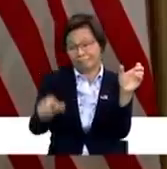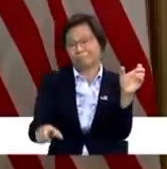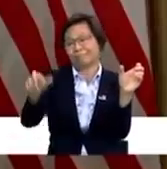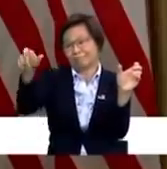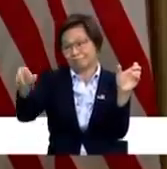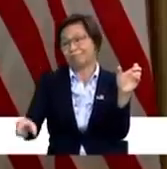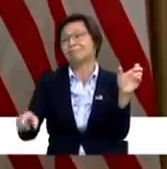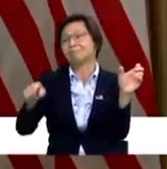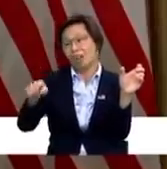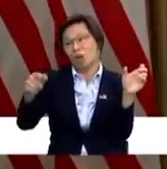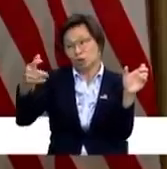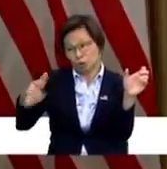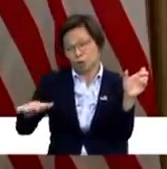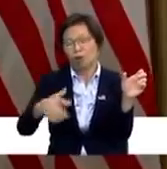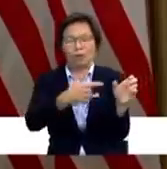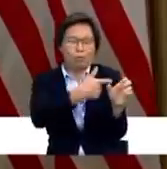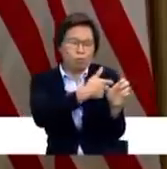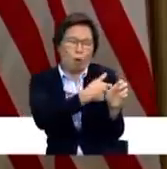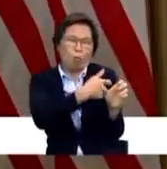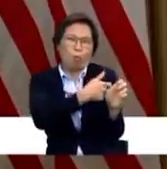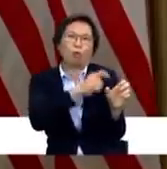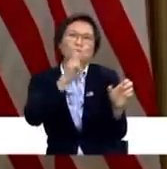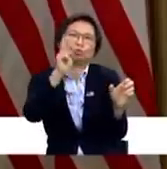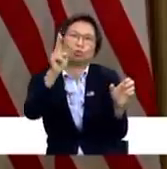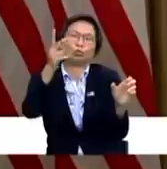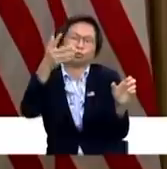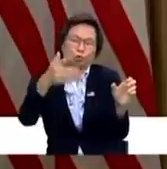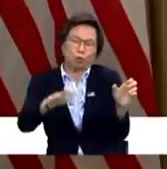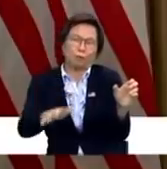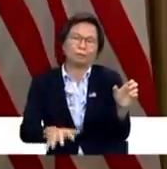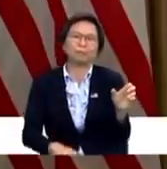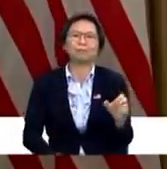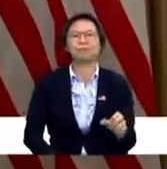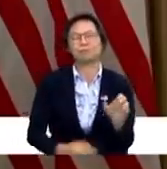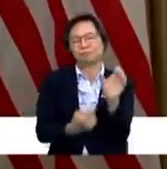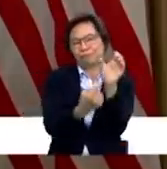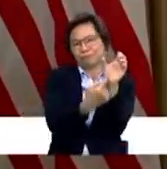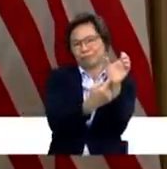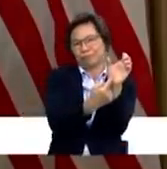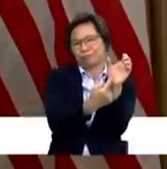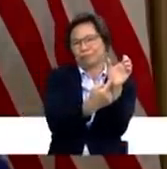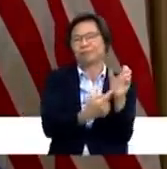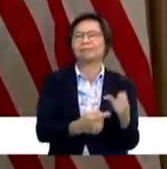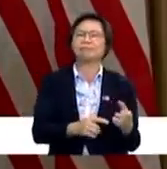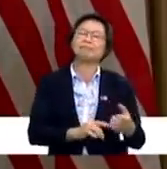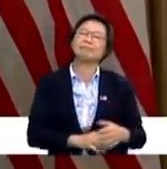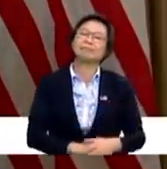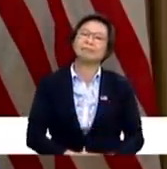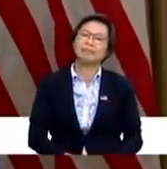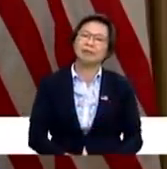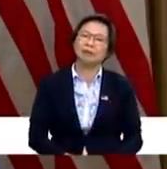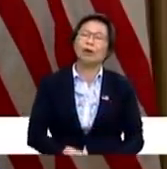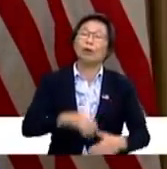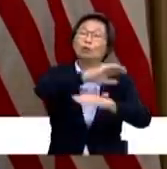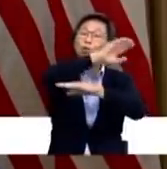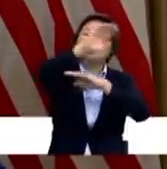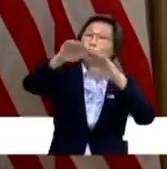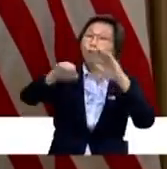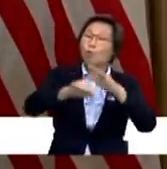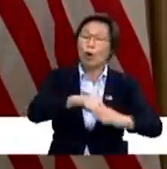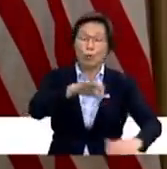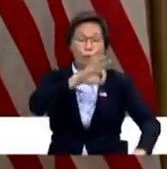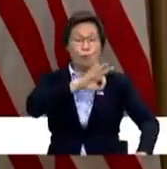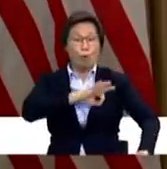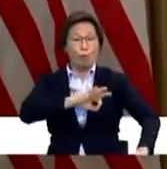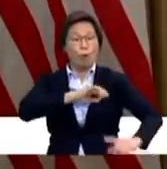individu tersebut telah menerima vaksinasi yang lengkap Hai ke semua kemudahan yang